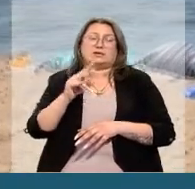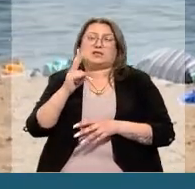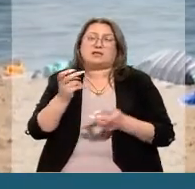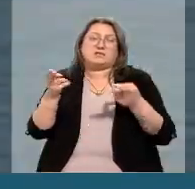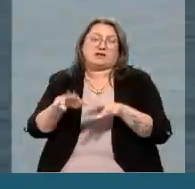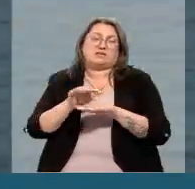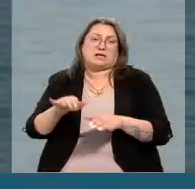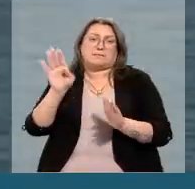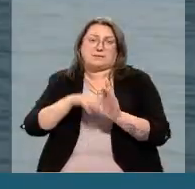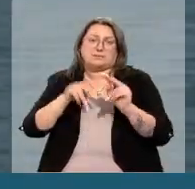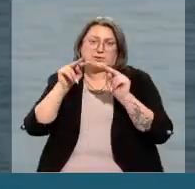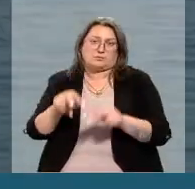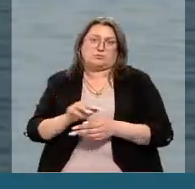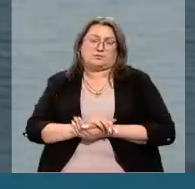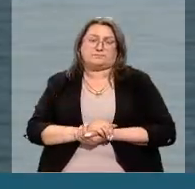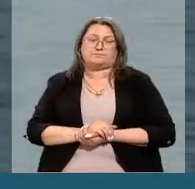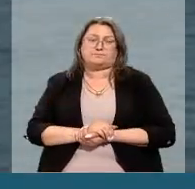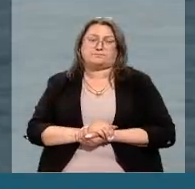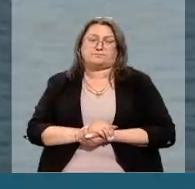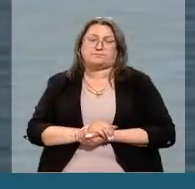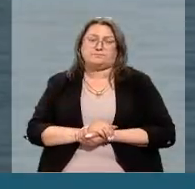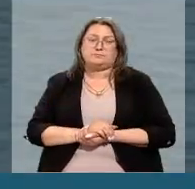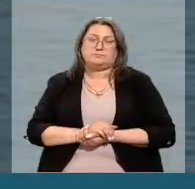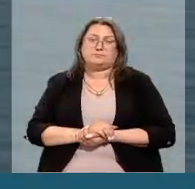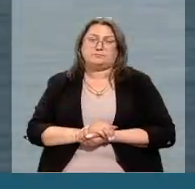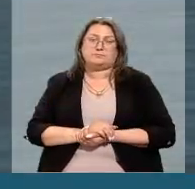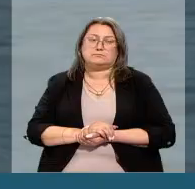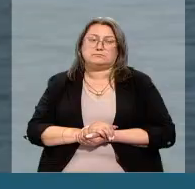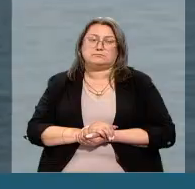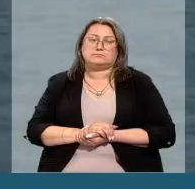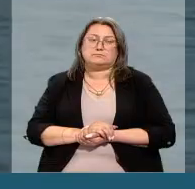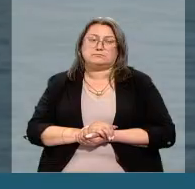оставлять детей без присмотра. Айнура Муканова, Олег Сытник, телеканал Костанай.